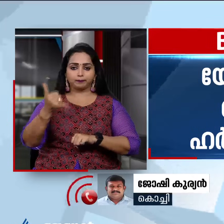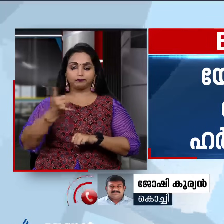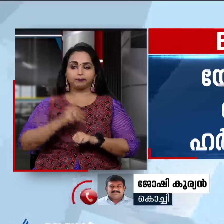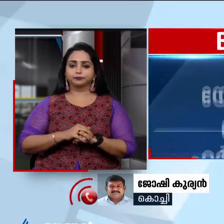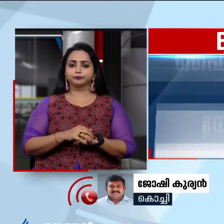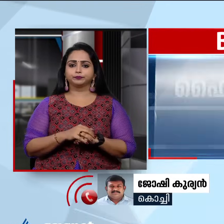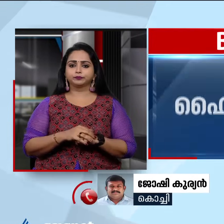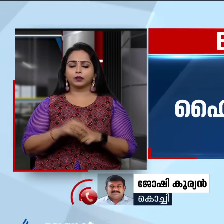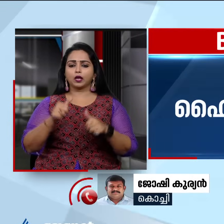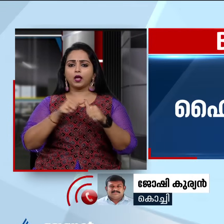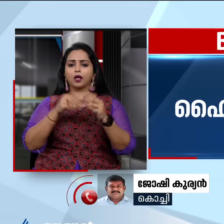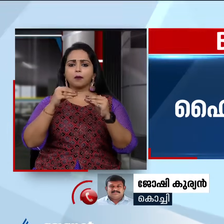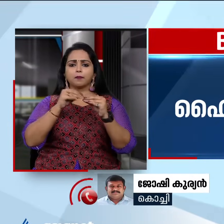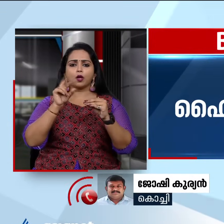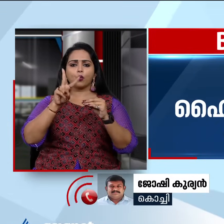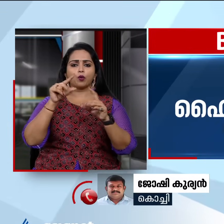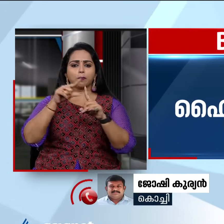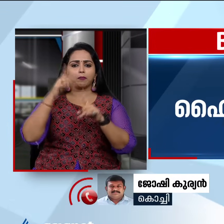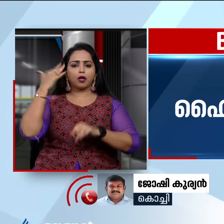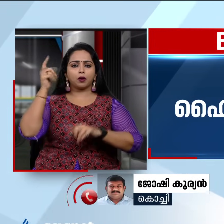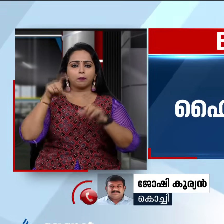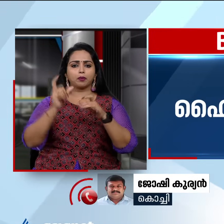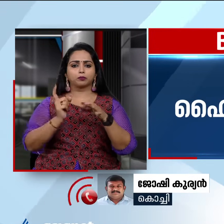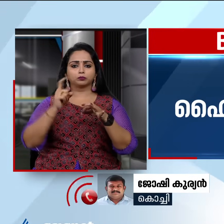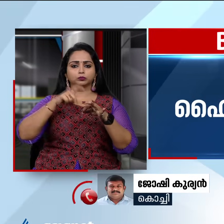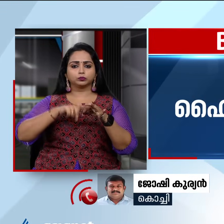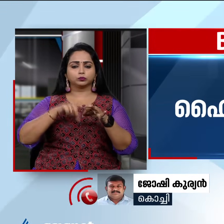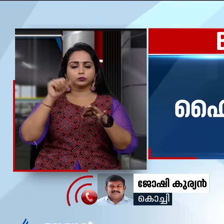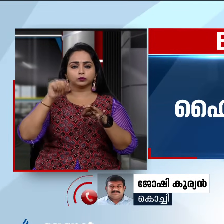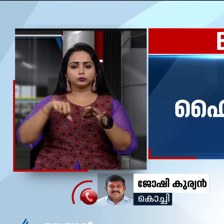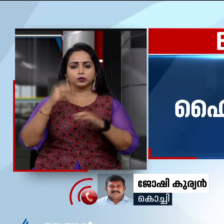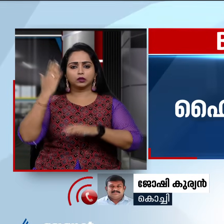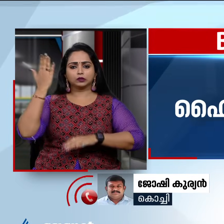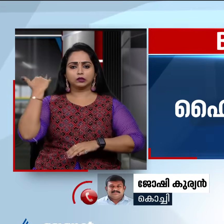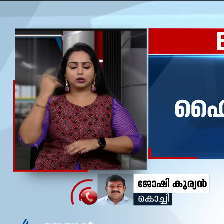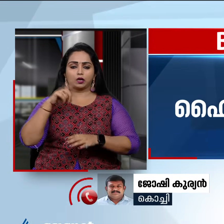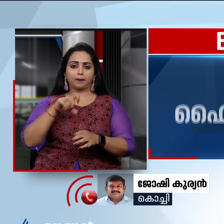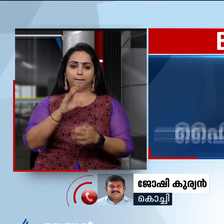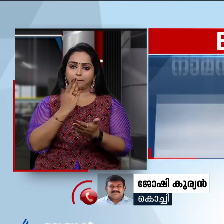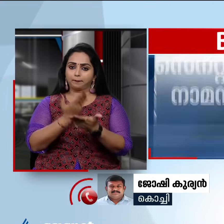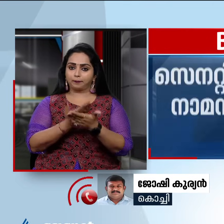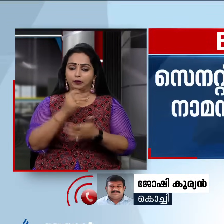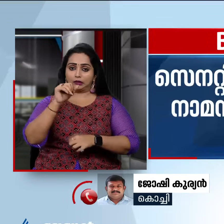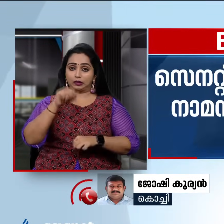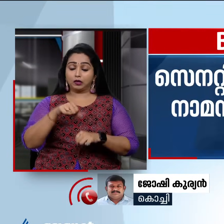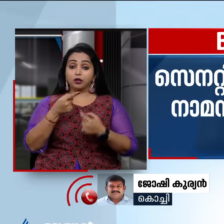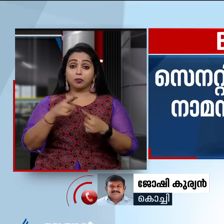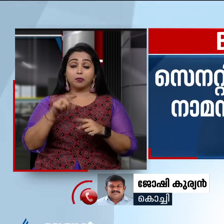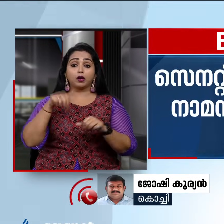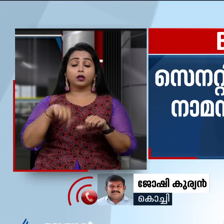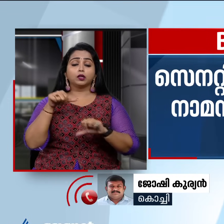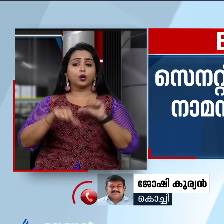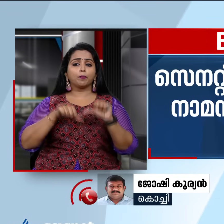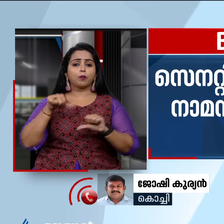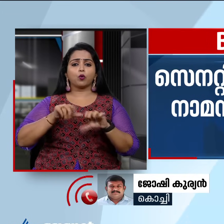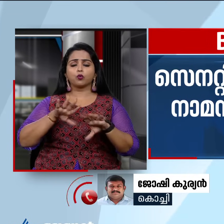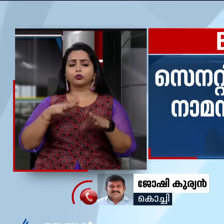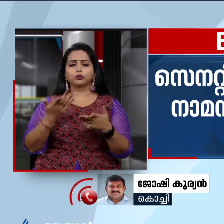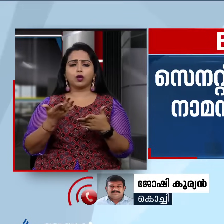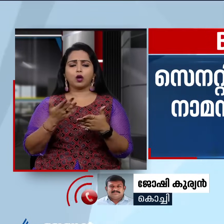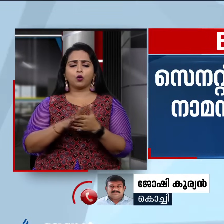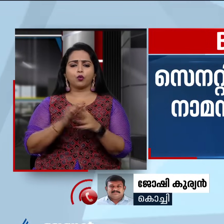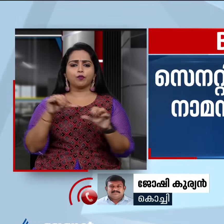എ ബി വി പി നേതാക്കളെയാണ് നിയമിച്ചതെന്ന രാഷ്ട്രീയ ആക്ഷേപം ഉയർന്നിരുന്നു. ഇതിൽ എന്ത് നടപടിക്രമങ്ങളാണ് പാലിക്കാതെ